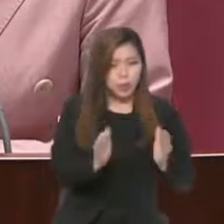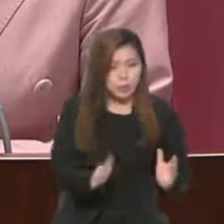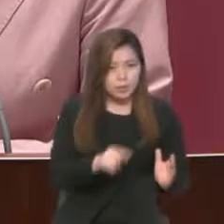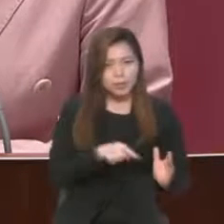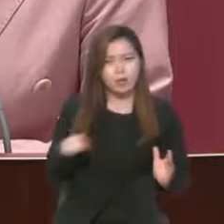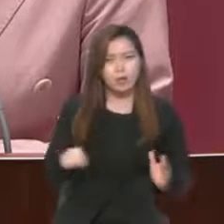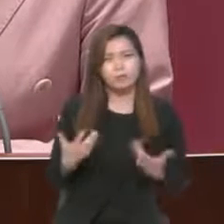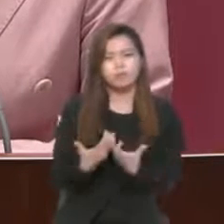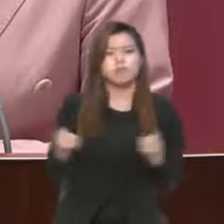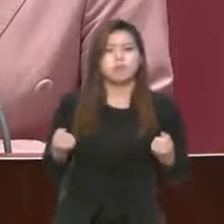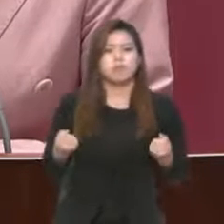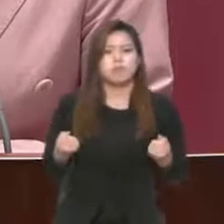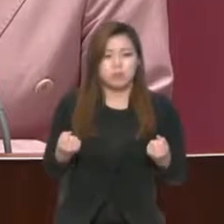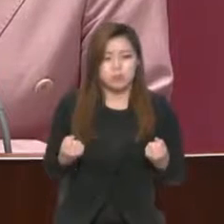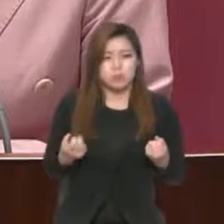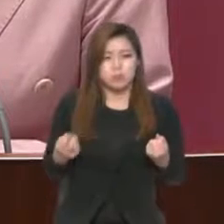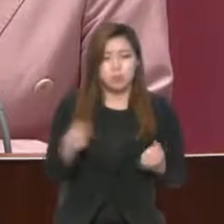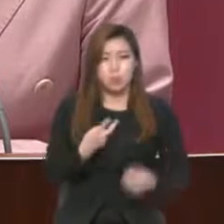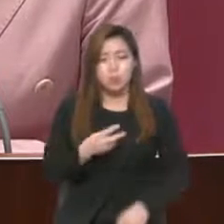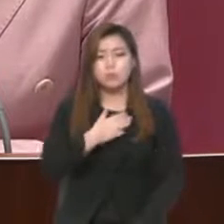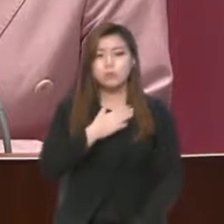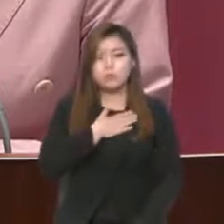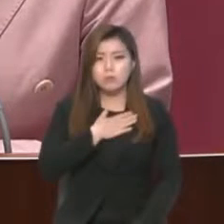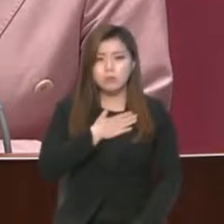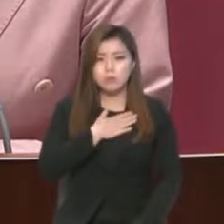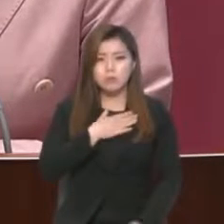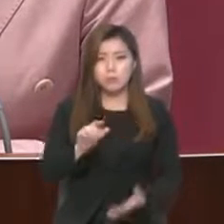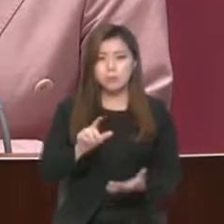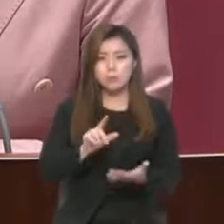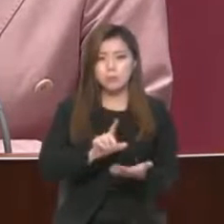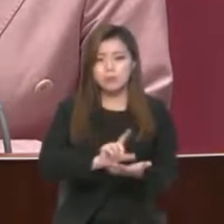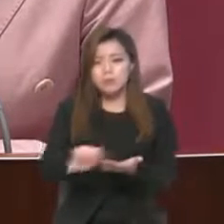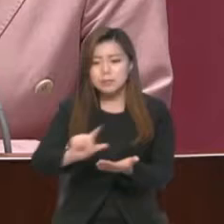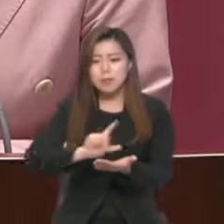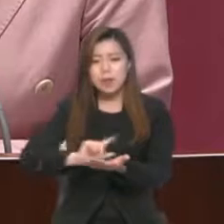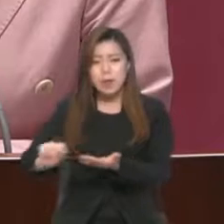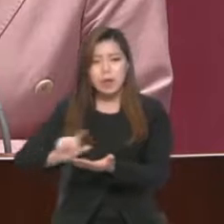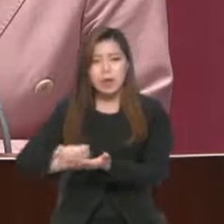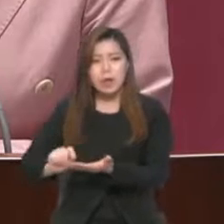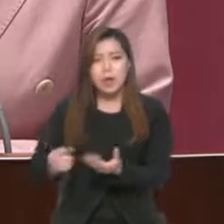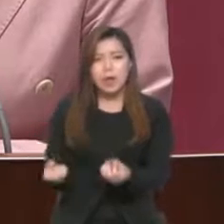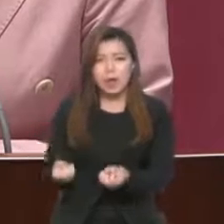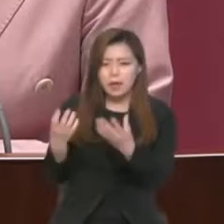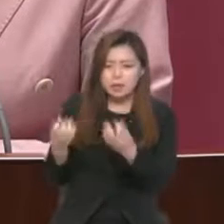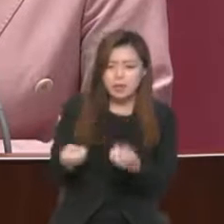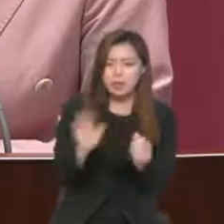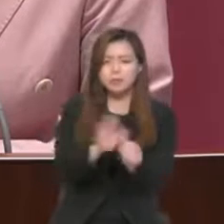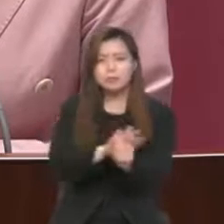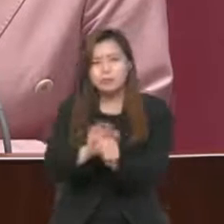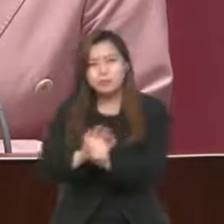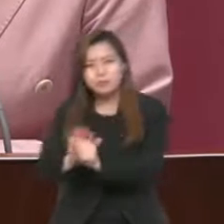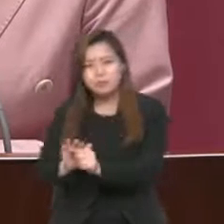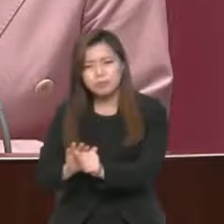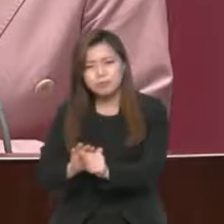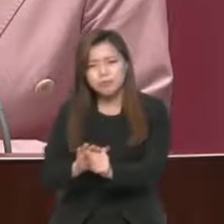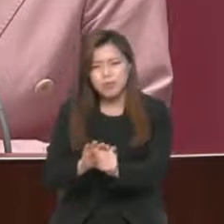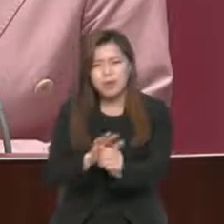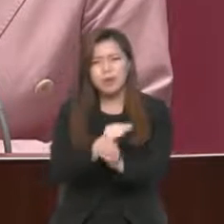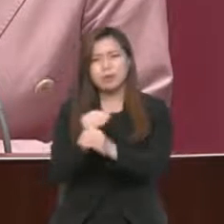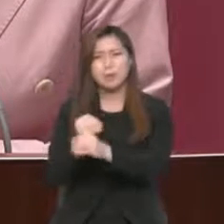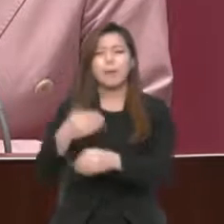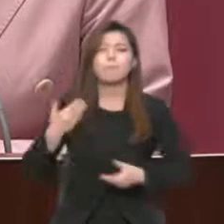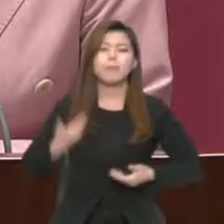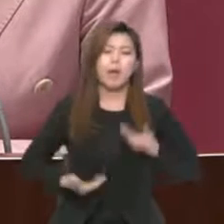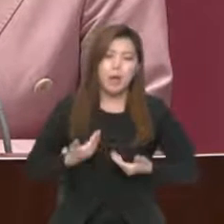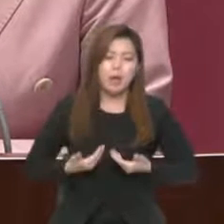계속 지방으로 그 수거해 준들 분들 행사하면서 격려해주고 네. 그런 일정들이어서